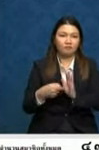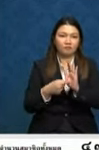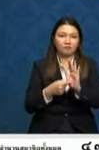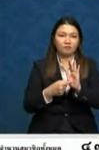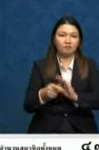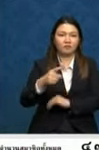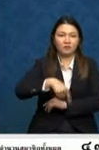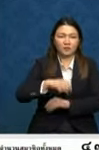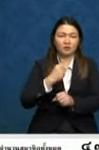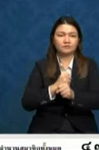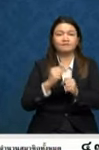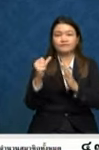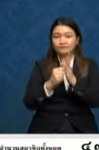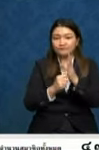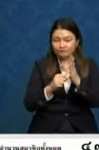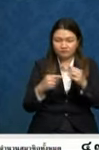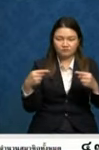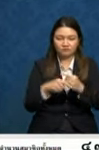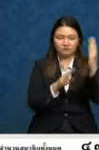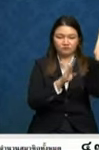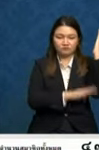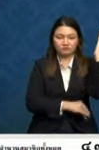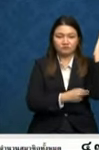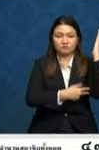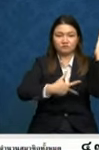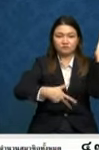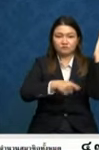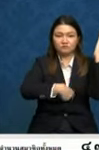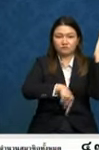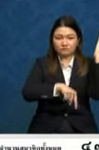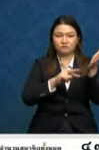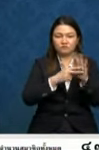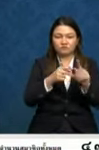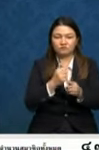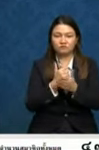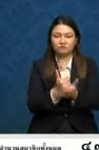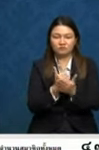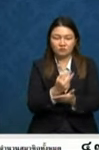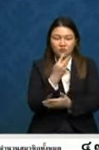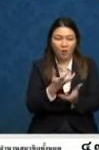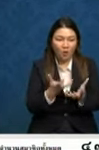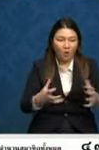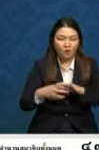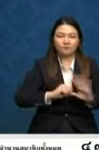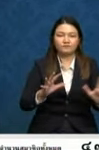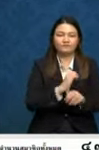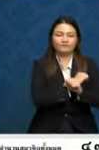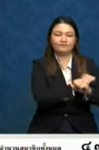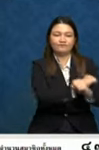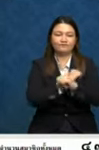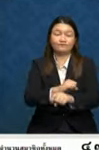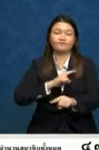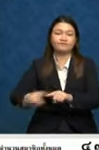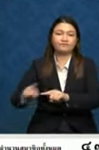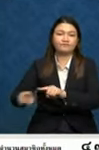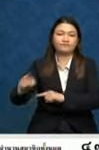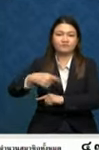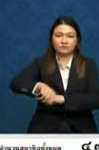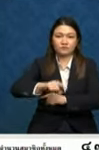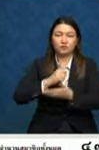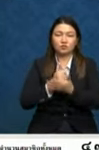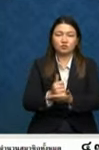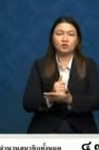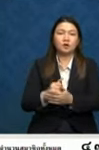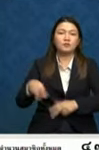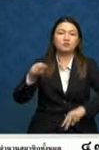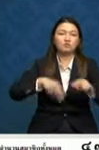าจังหวัดชายแดนภาคใต้การรักษาความปลอดภัยในชีวิตและทรัพย์สินของประชาชนการรักษาความ